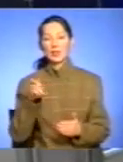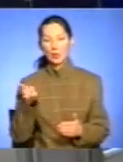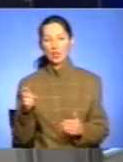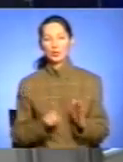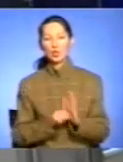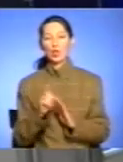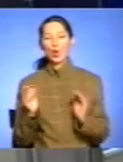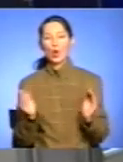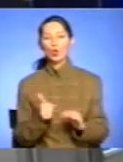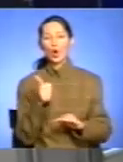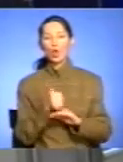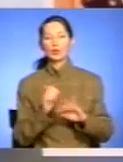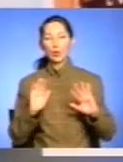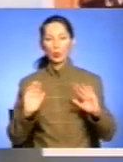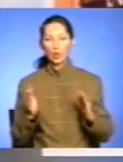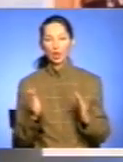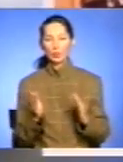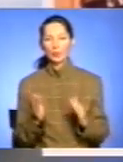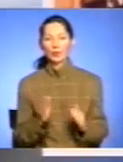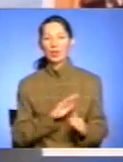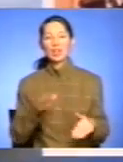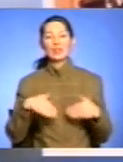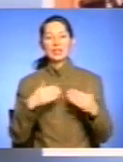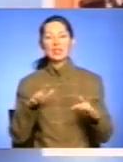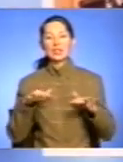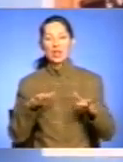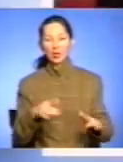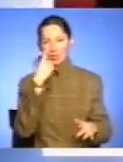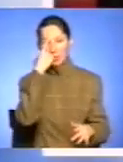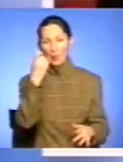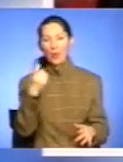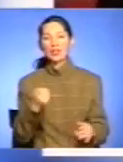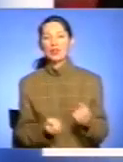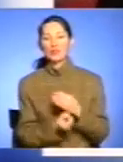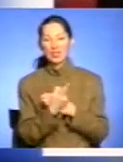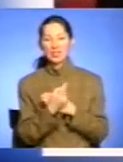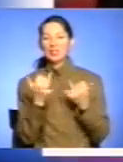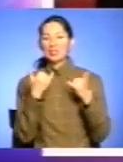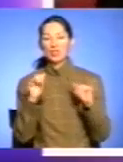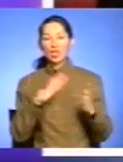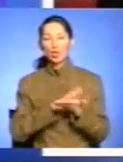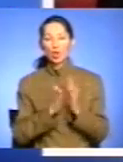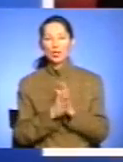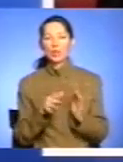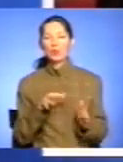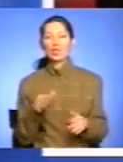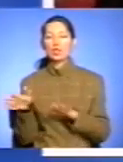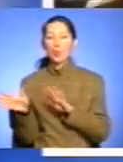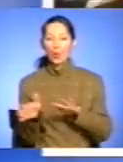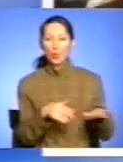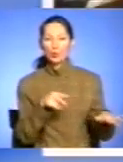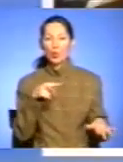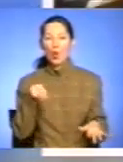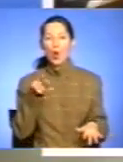початку коротко про головні події. Невідкладні заходи із запобігання виникненню надзвичайних ситуацій під час пропуску льодоходу, повені